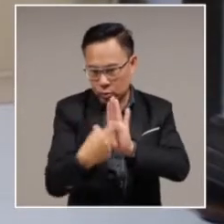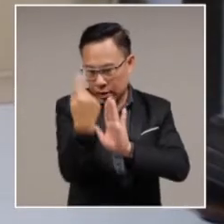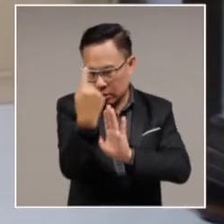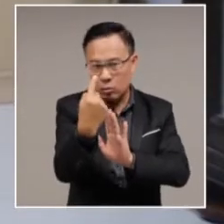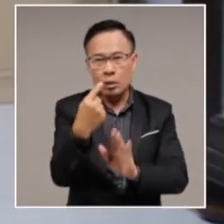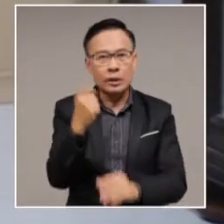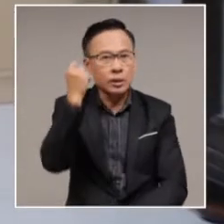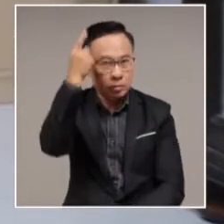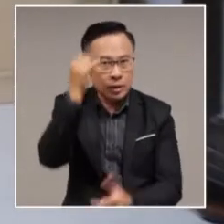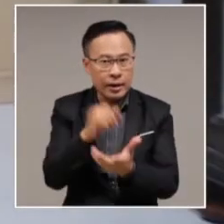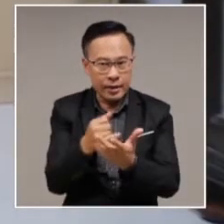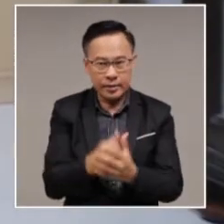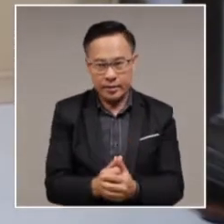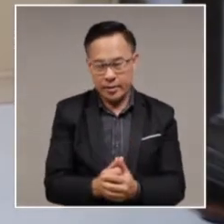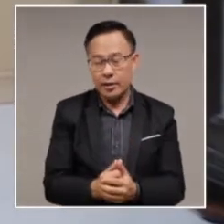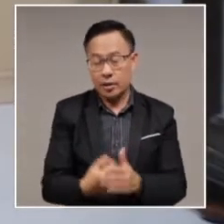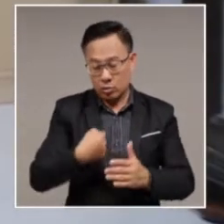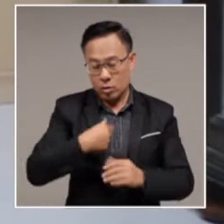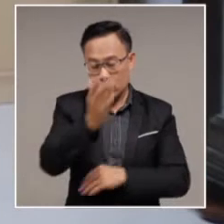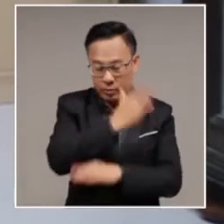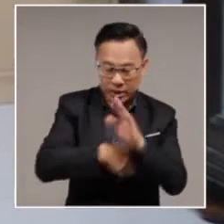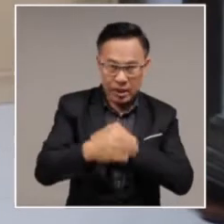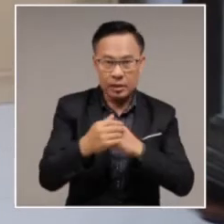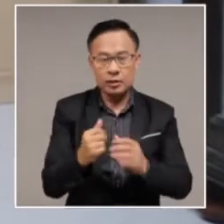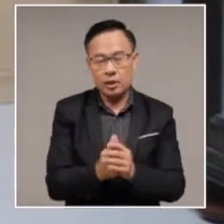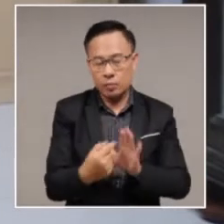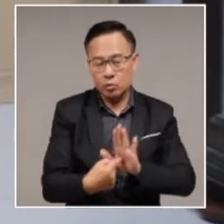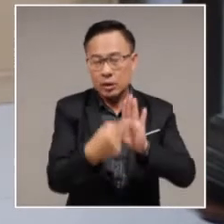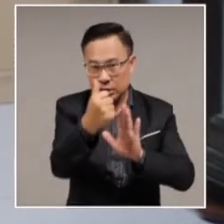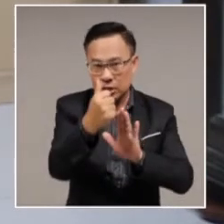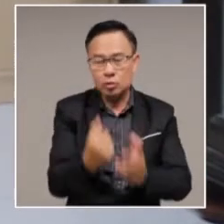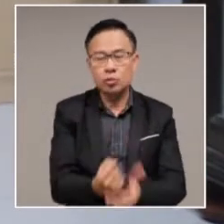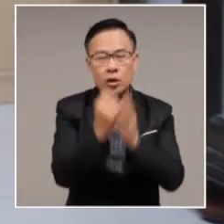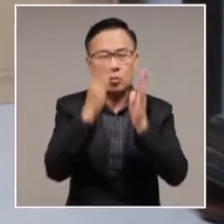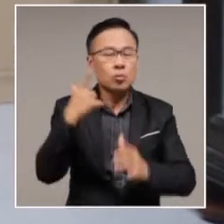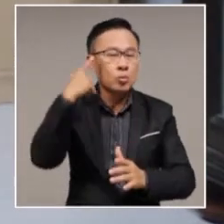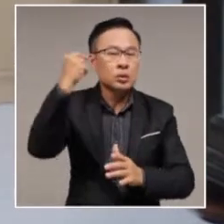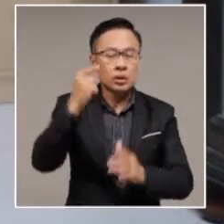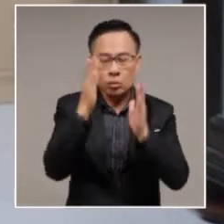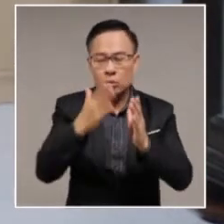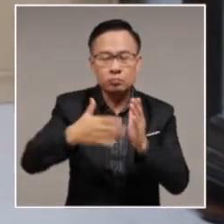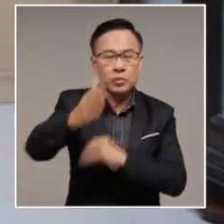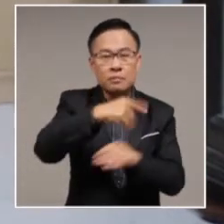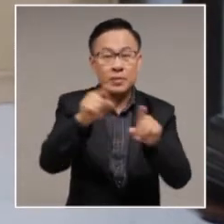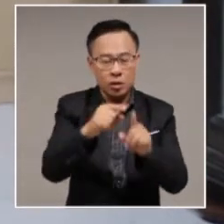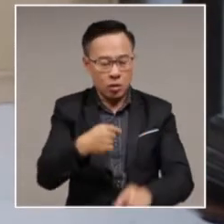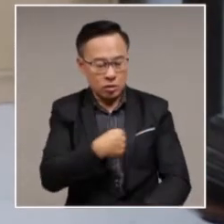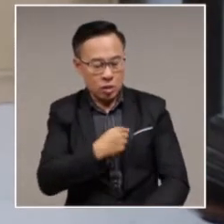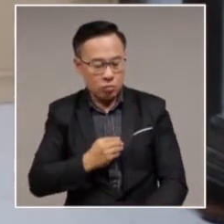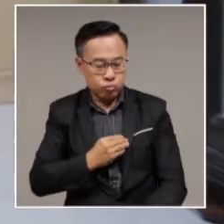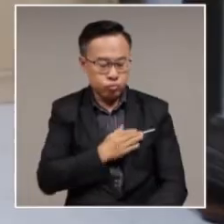ที่เขาอาจจะไม่เหมือนเราแต่เขาทำได้ตรงเนี้ยมันจะเป็นพลังใจให้เราอะลุกขึ้นมาต่